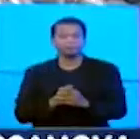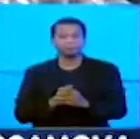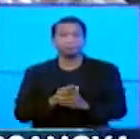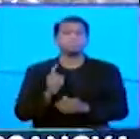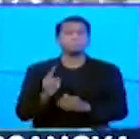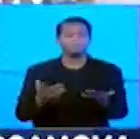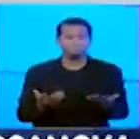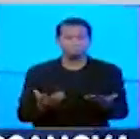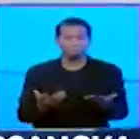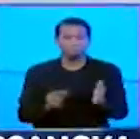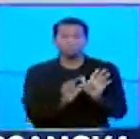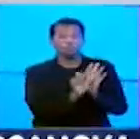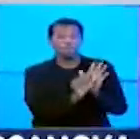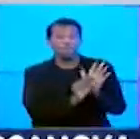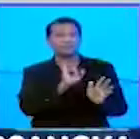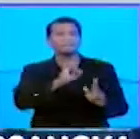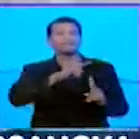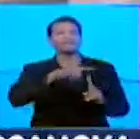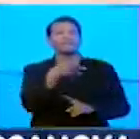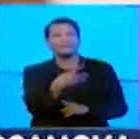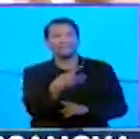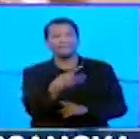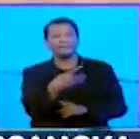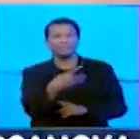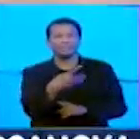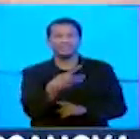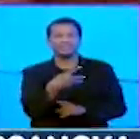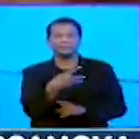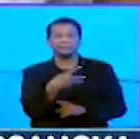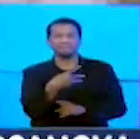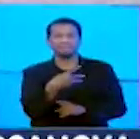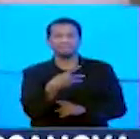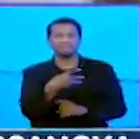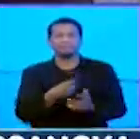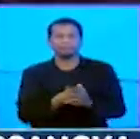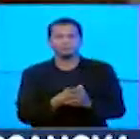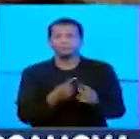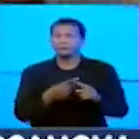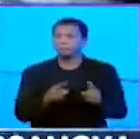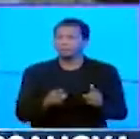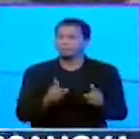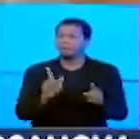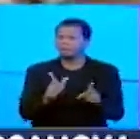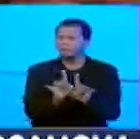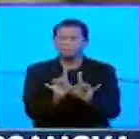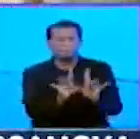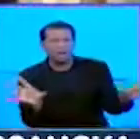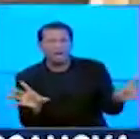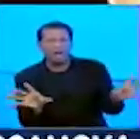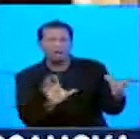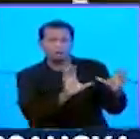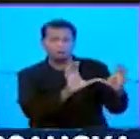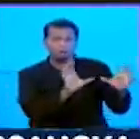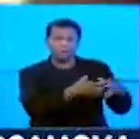27 yaitu uitm dan juga kalau memang Serikat terbalik teknik mengenai keterangan dari Komnas Perempuan gimana dari Komnas